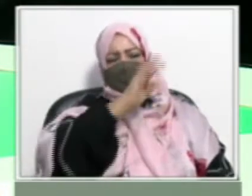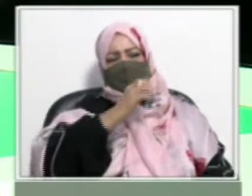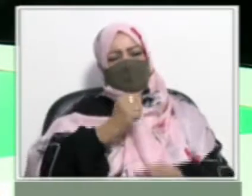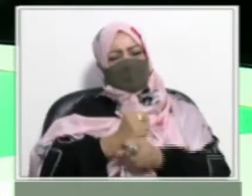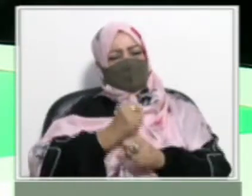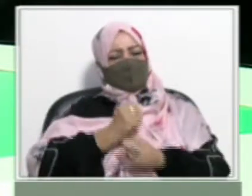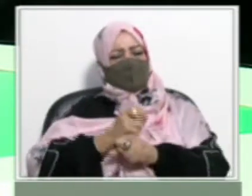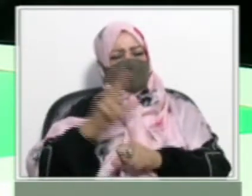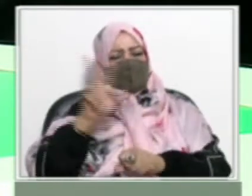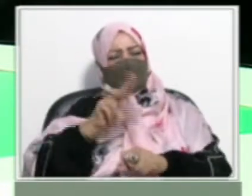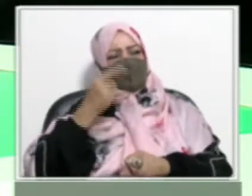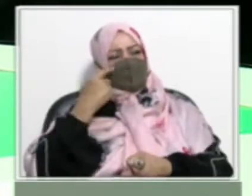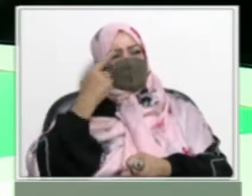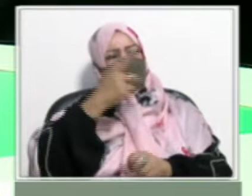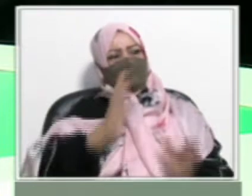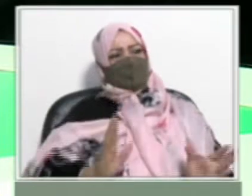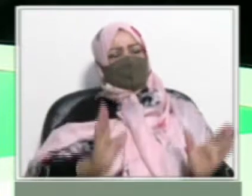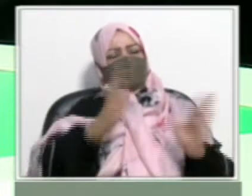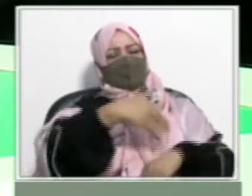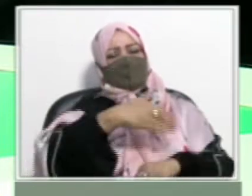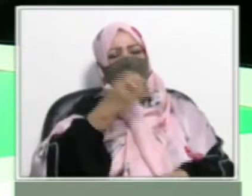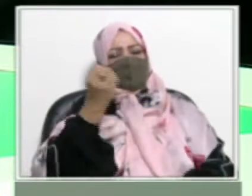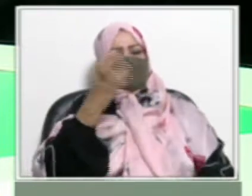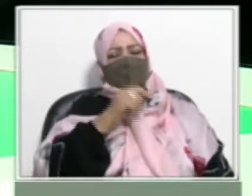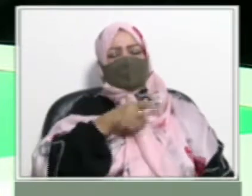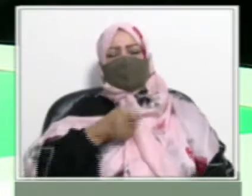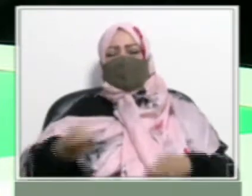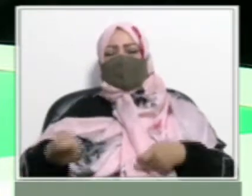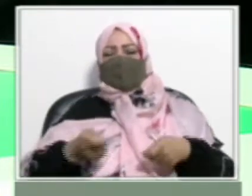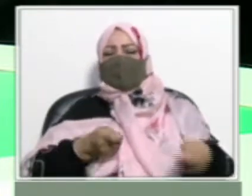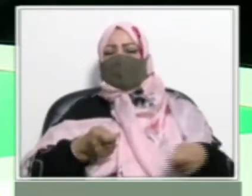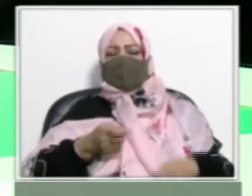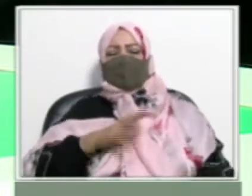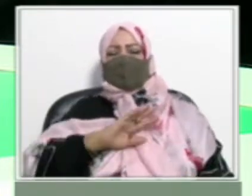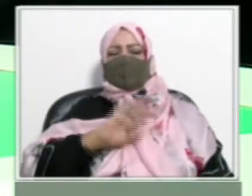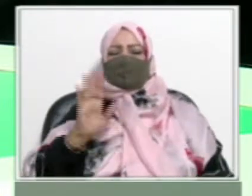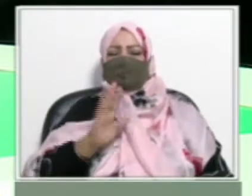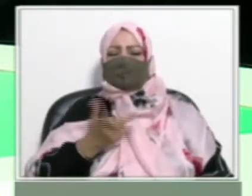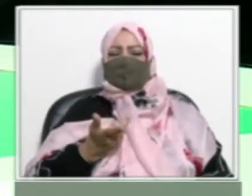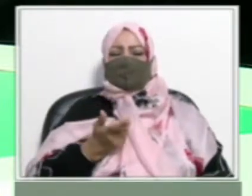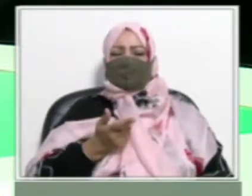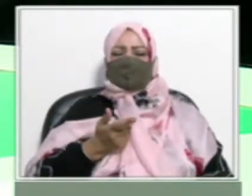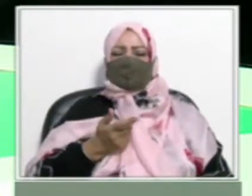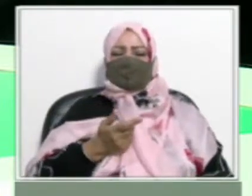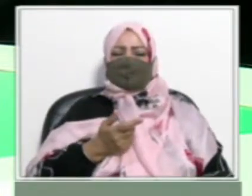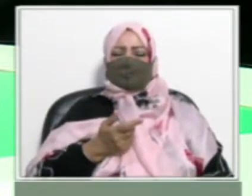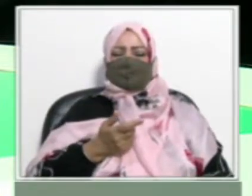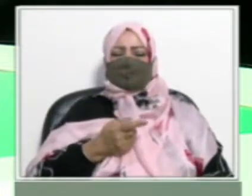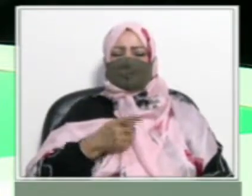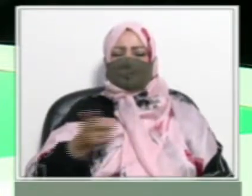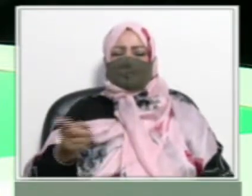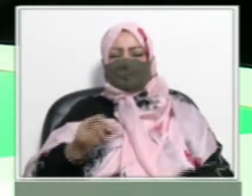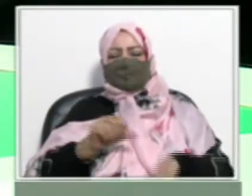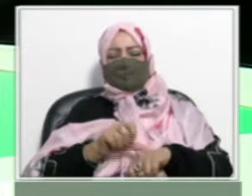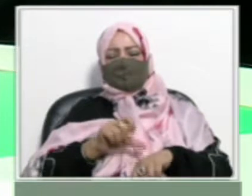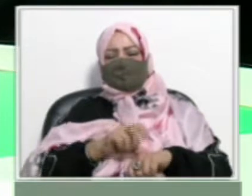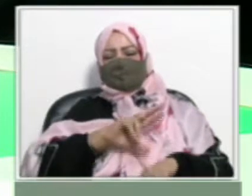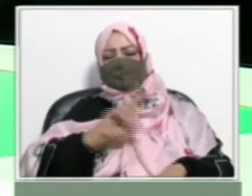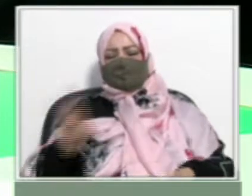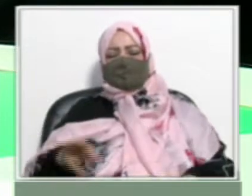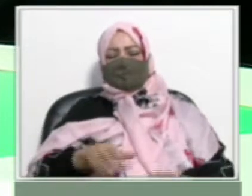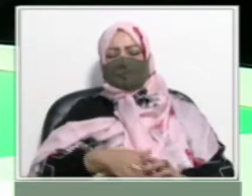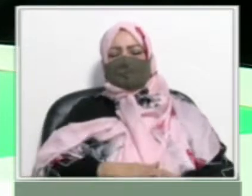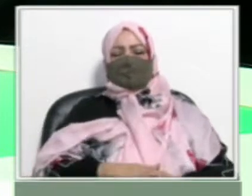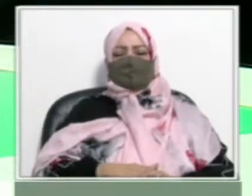ترابط. ترابط ما قالت لك الشاوخي علي ترابط. اليوم جوها على الكيف، جوها على الكيف. انا صار